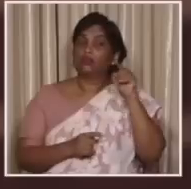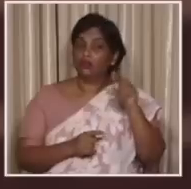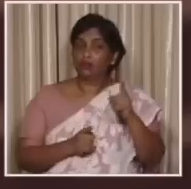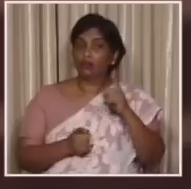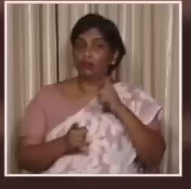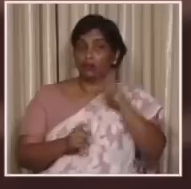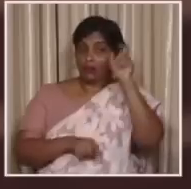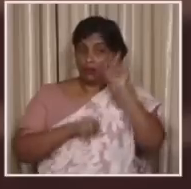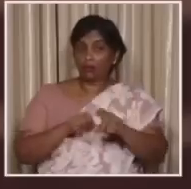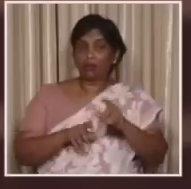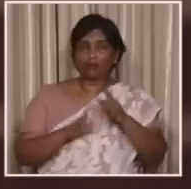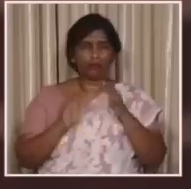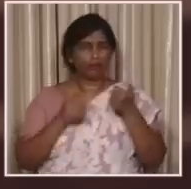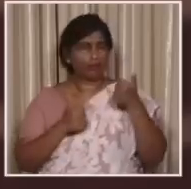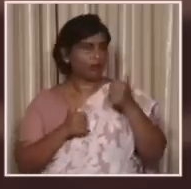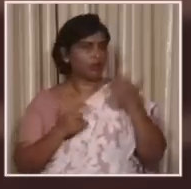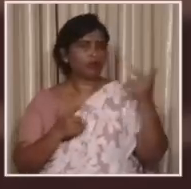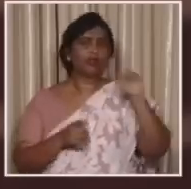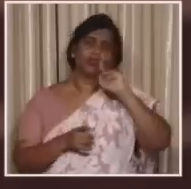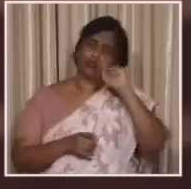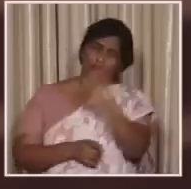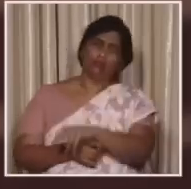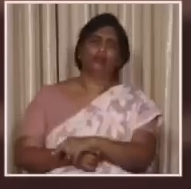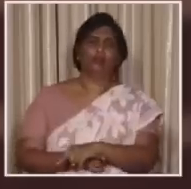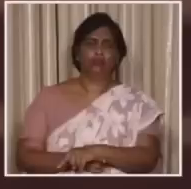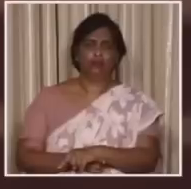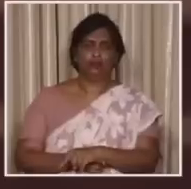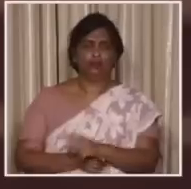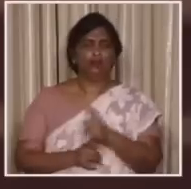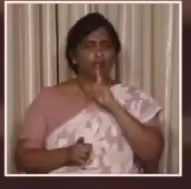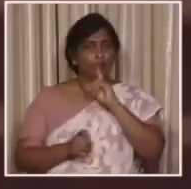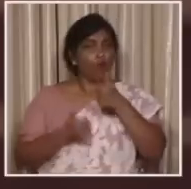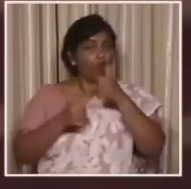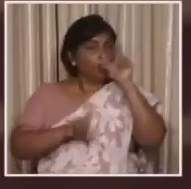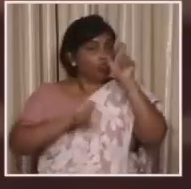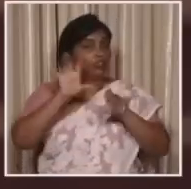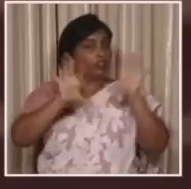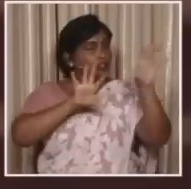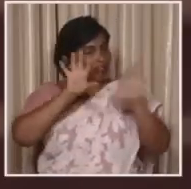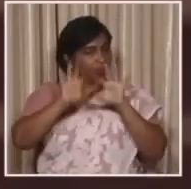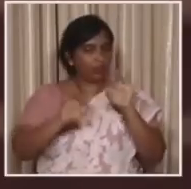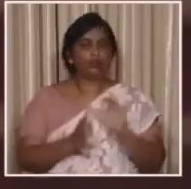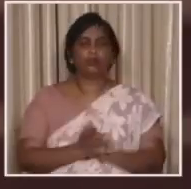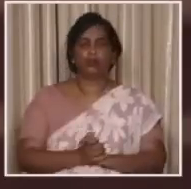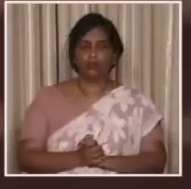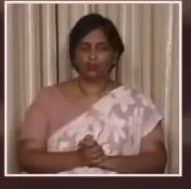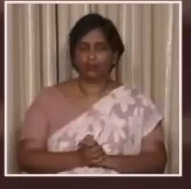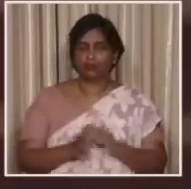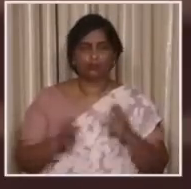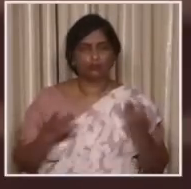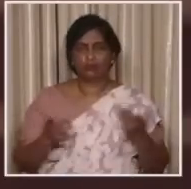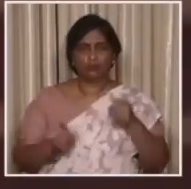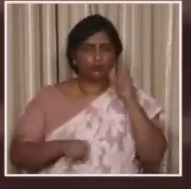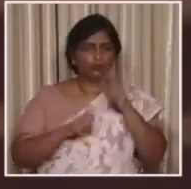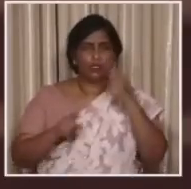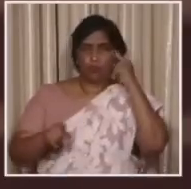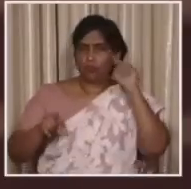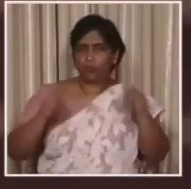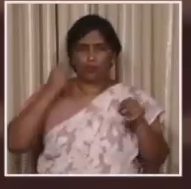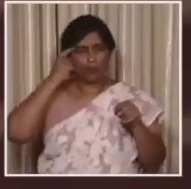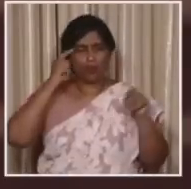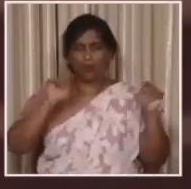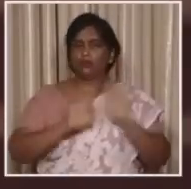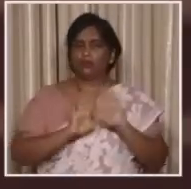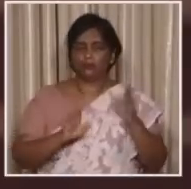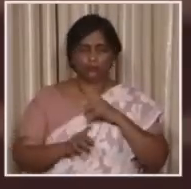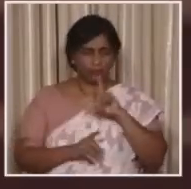කරන නිලධාරීන් කියන සෑහීමකට පත් වෙන්නේ නැත්නම් ඒකත් එතෙන්ද කියන්න කියලා සුදුසු අයව පත් කරගන්න. නැතුව මේ එක එක්කෙනාට ඇඟිල්ල දික් කරන්න එපා කියන